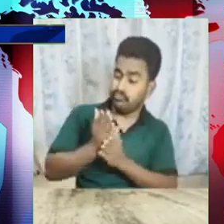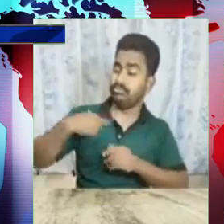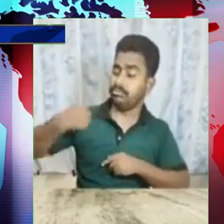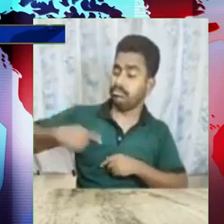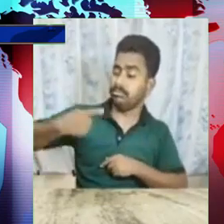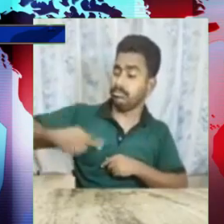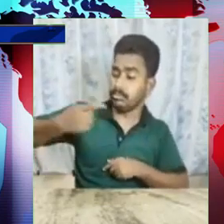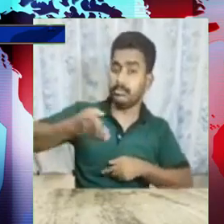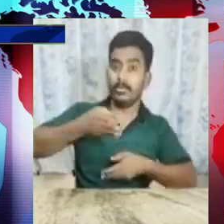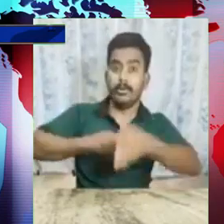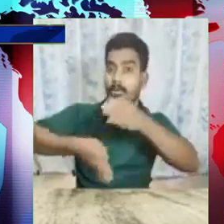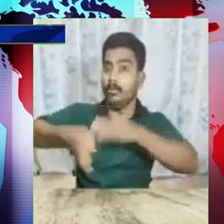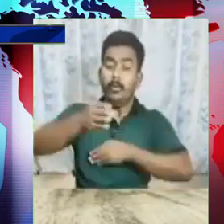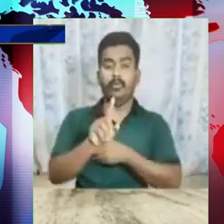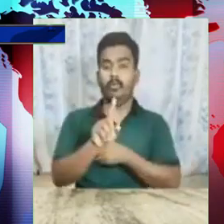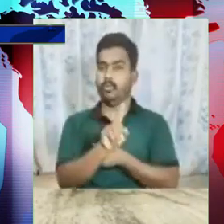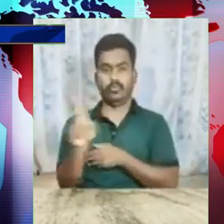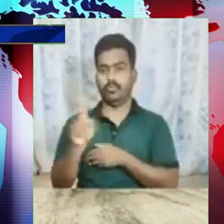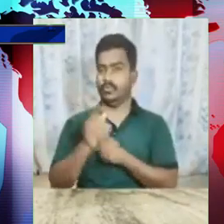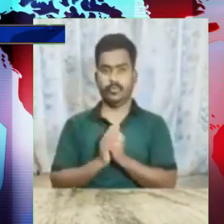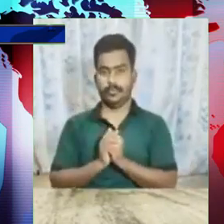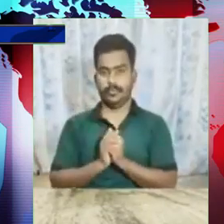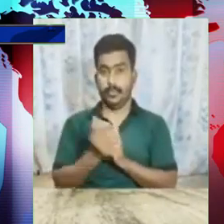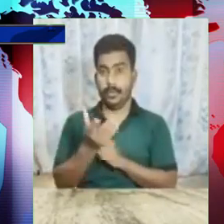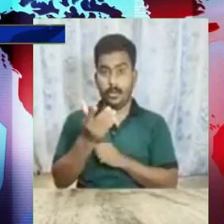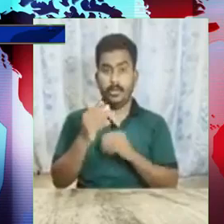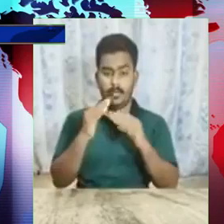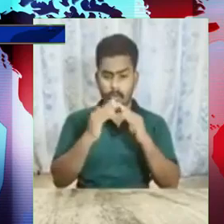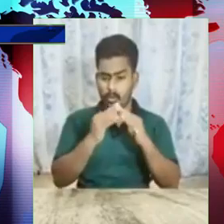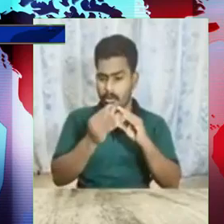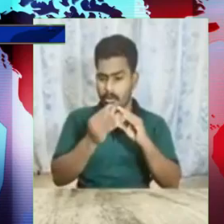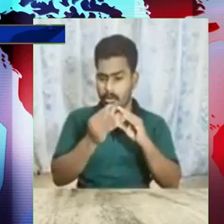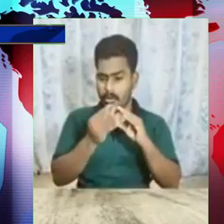രാവിലെ 7 വരെ യാത്ര പാടില്ല.